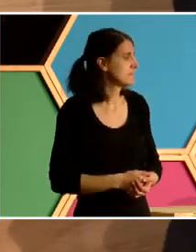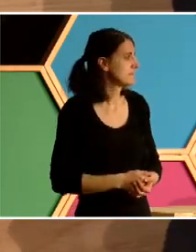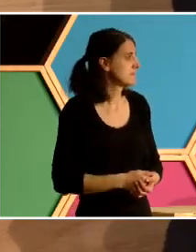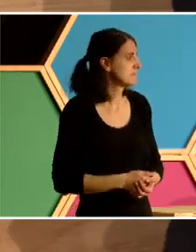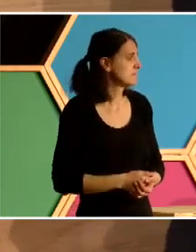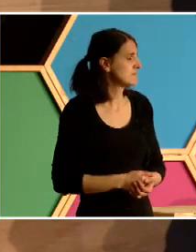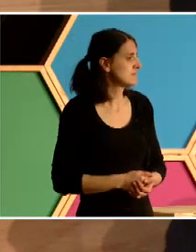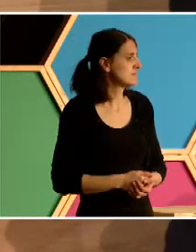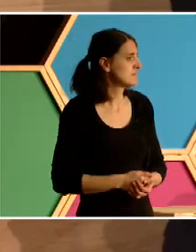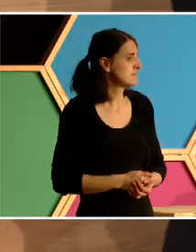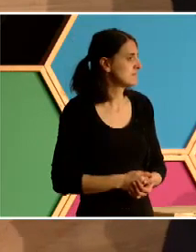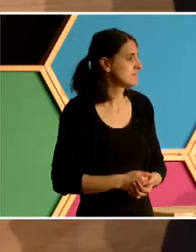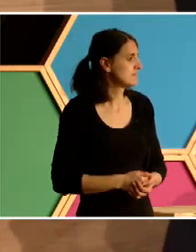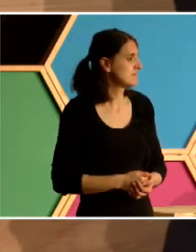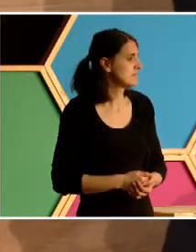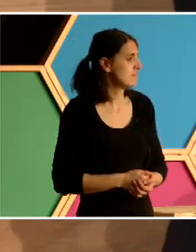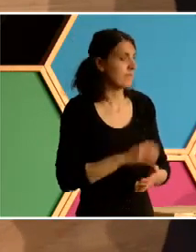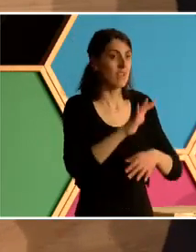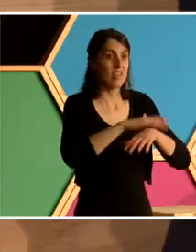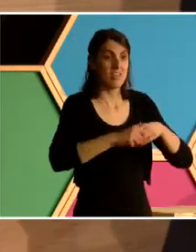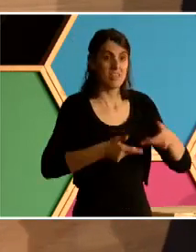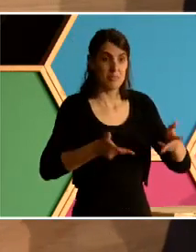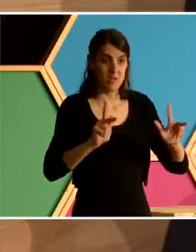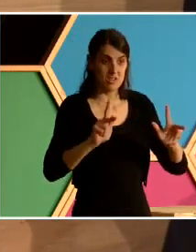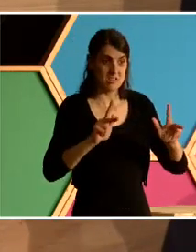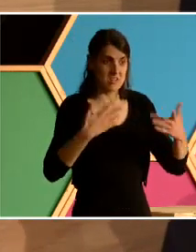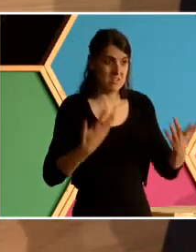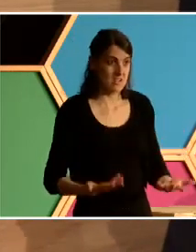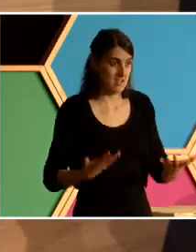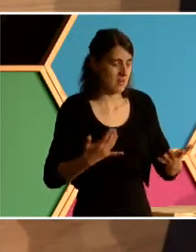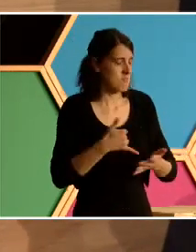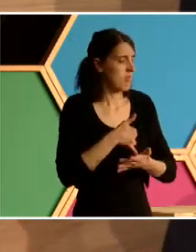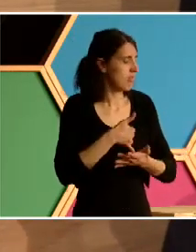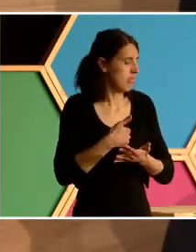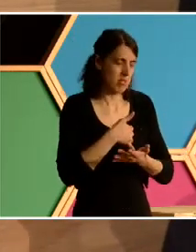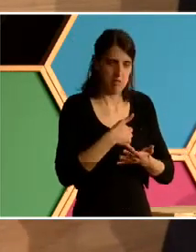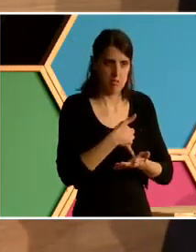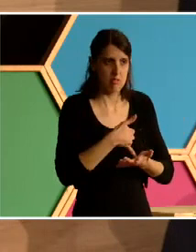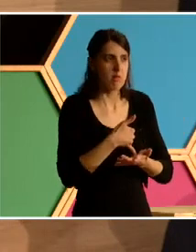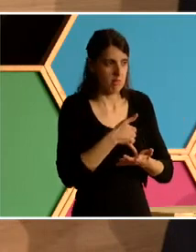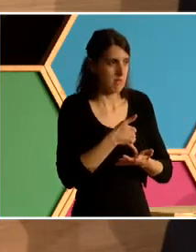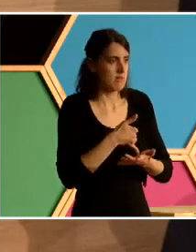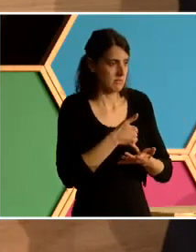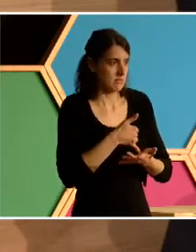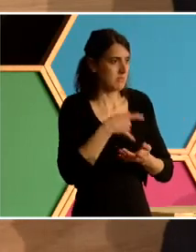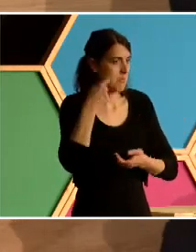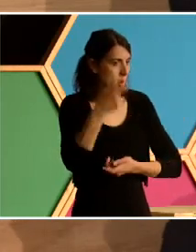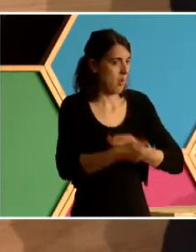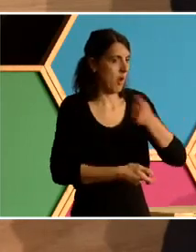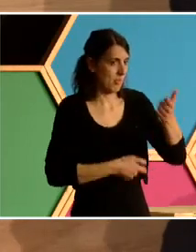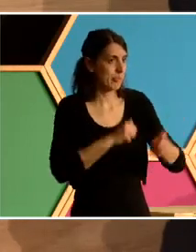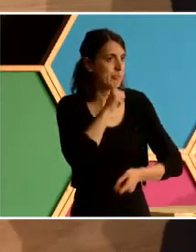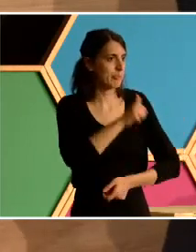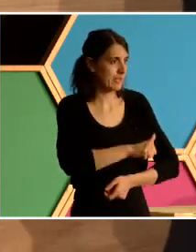acabo perquè els minuts s'esgoten. Una democràcia que tots sabem que és molt feble. Una democràcia cada vegada